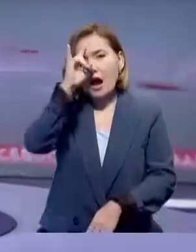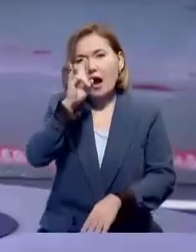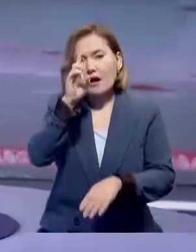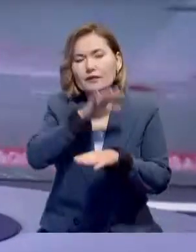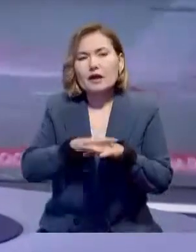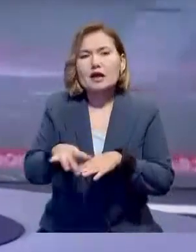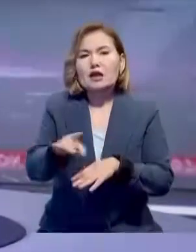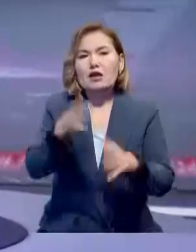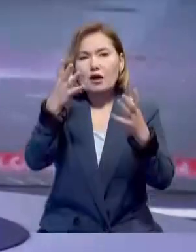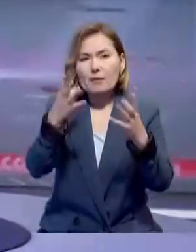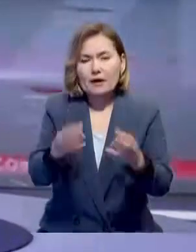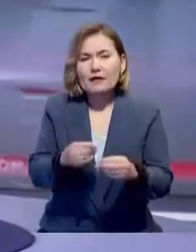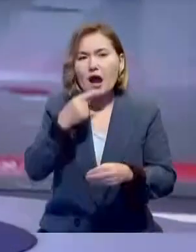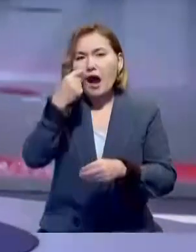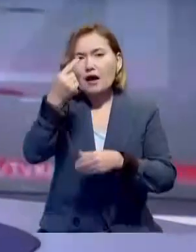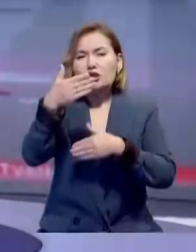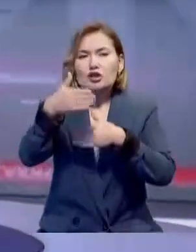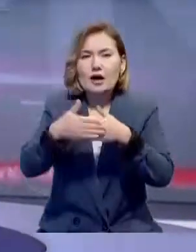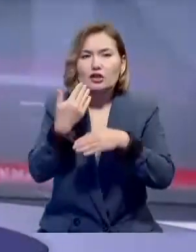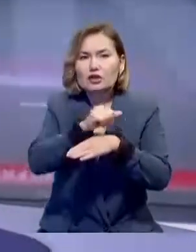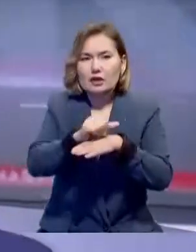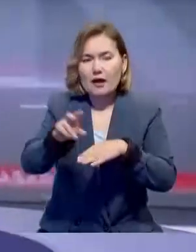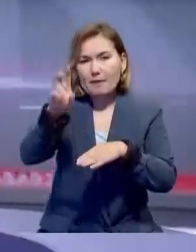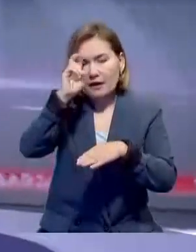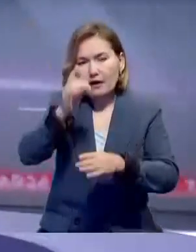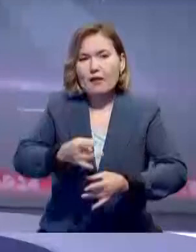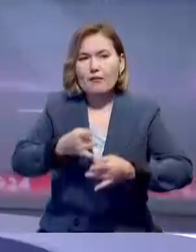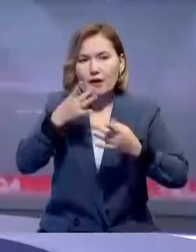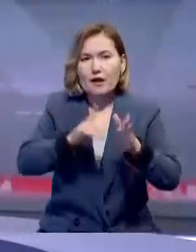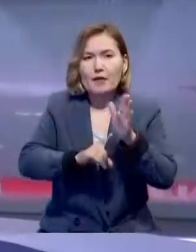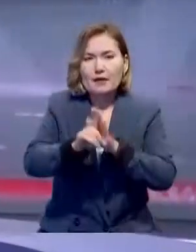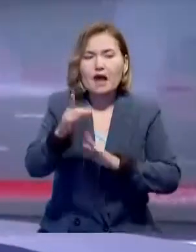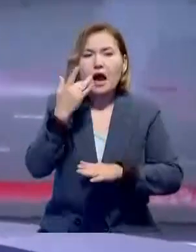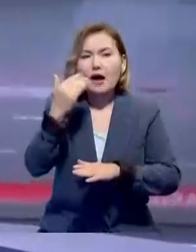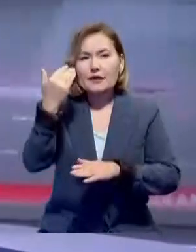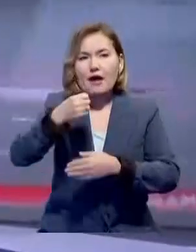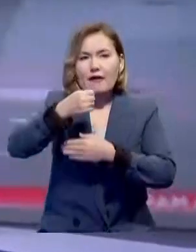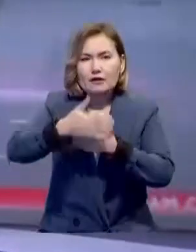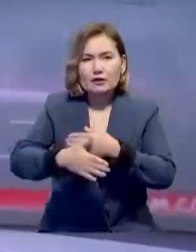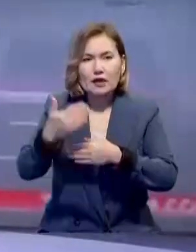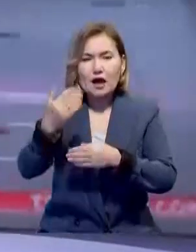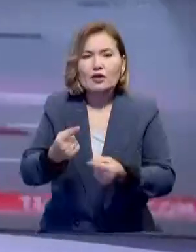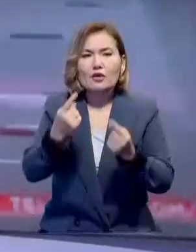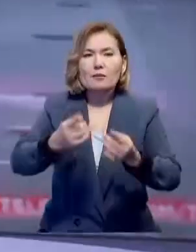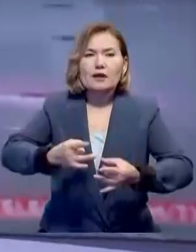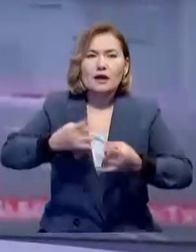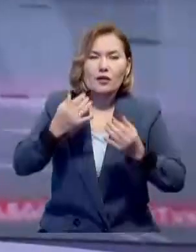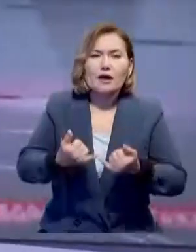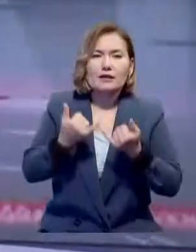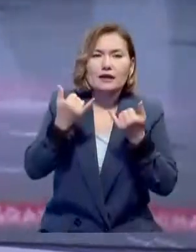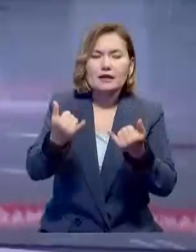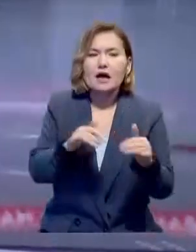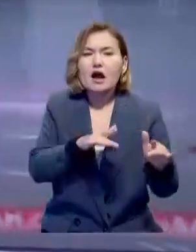Қазақ елінің республика күнін алыс жақын шет мемлекеттерде атап өту басталып кетті. АҚШ астанасы Вашингтонда айтулы мерекеге